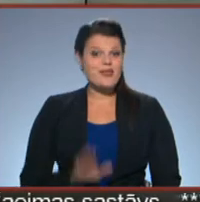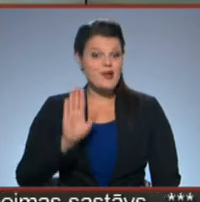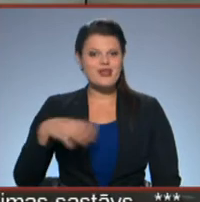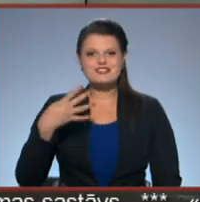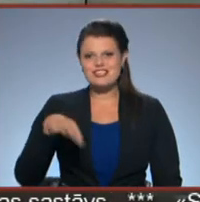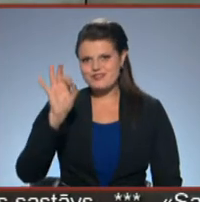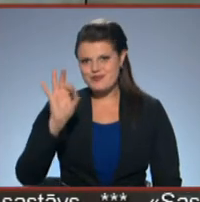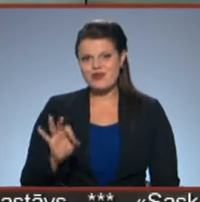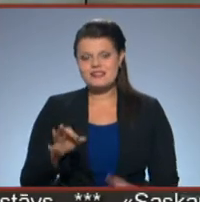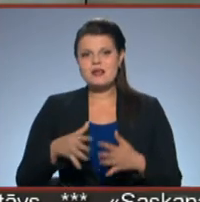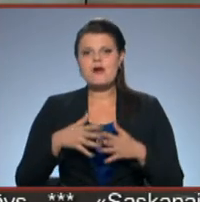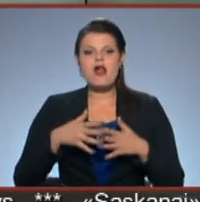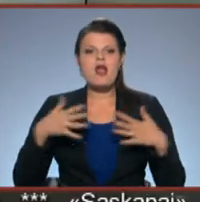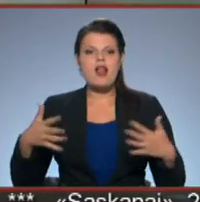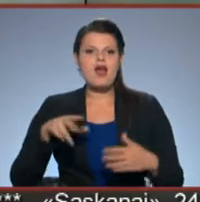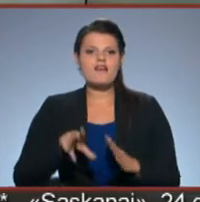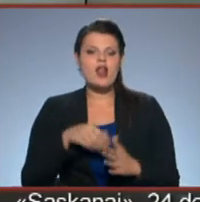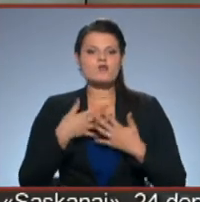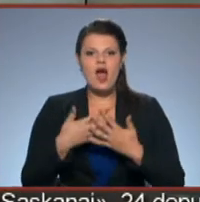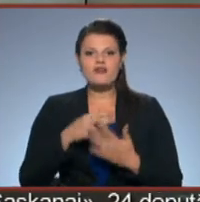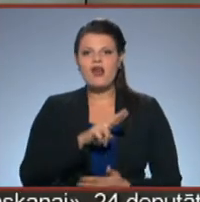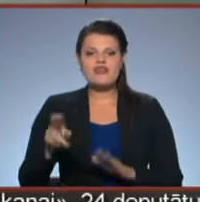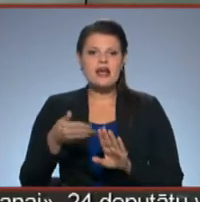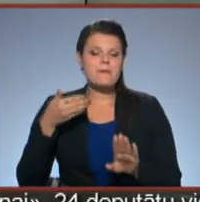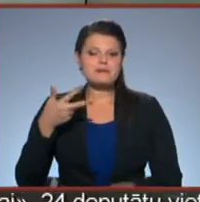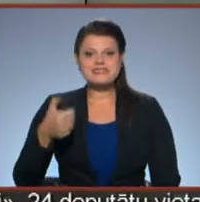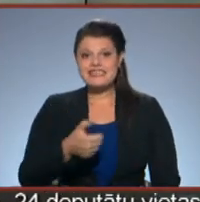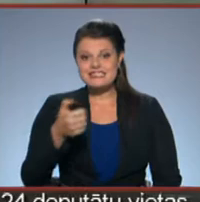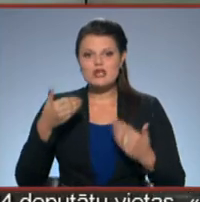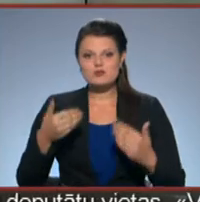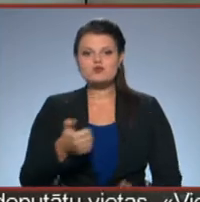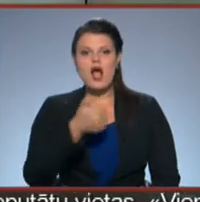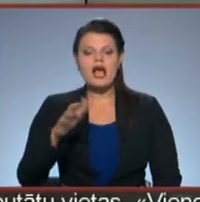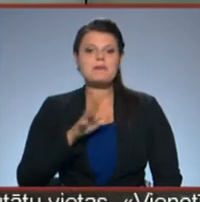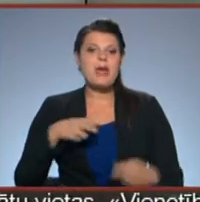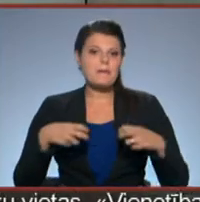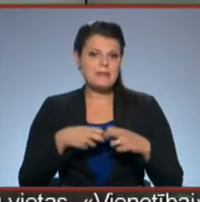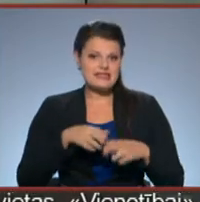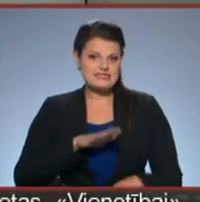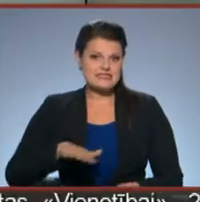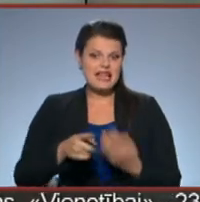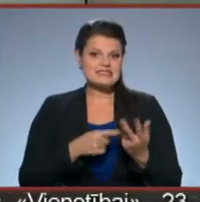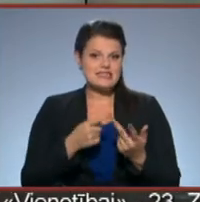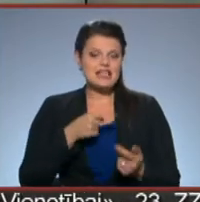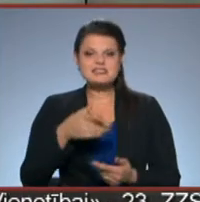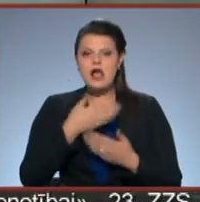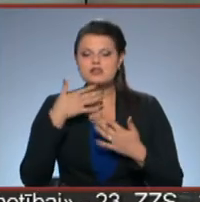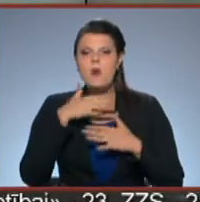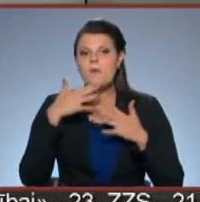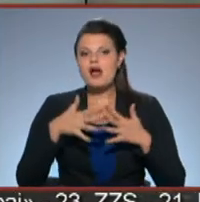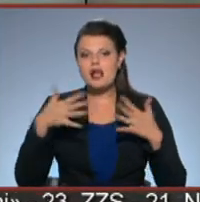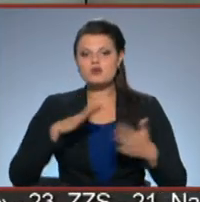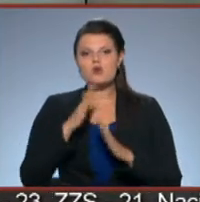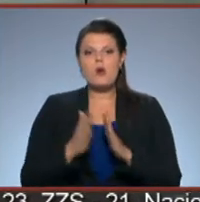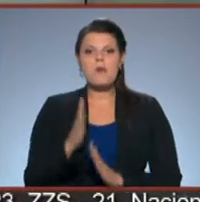Par 40% lielāka vēlētāja aktivitāte nekā pirms 3 gadiem šogad bijusi Briselē. Skaitliski tas gan nav pārāk daudz, kopā